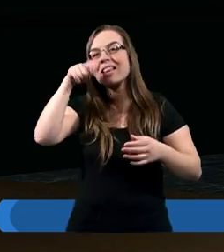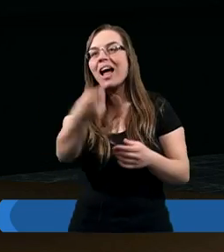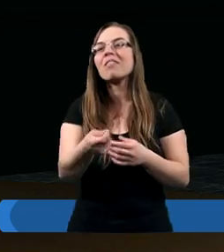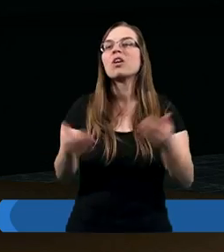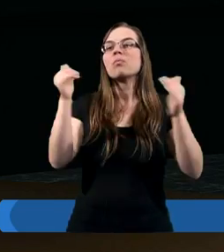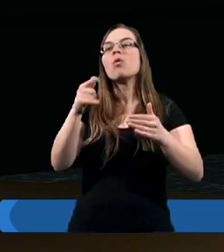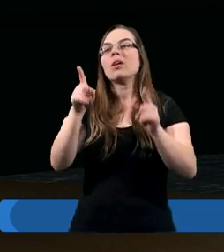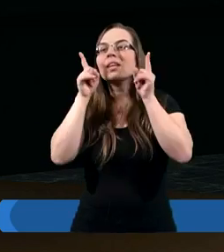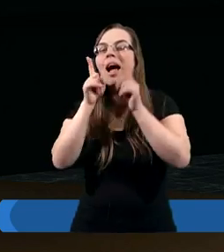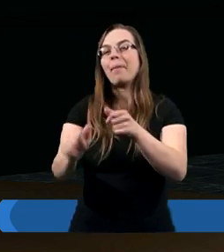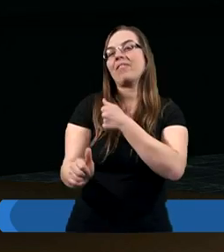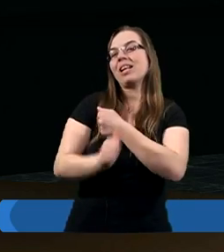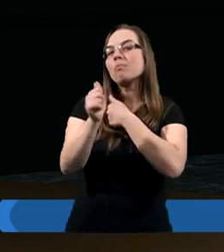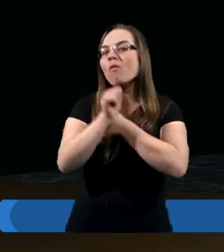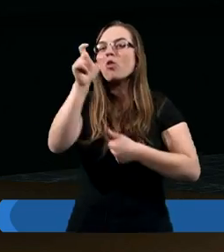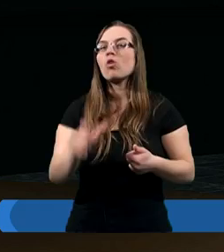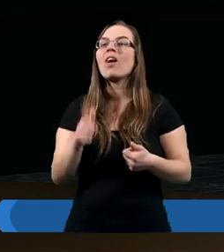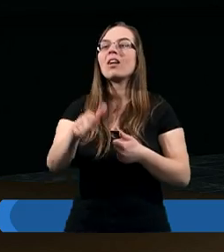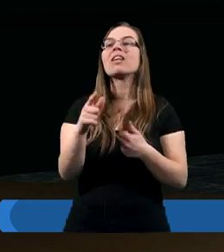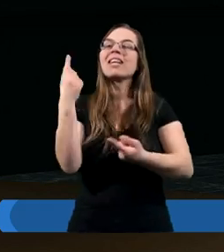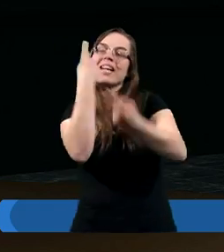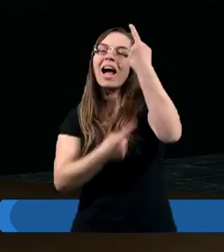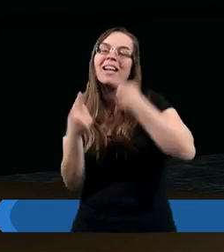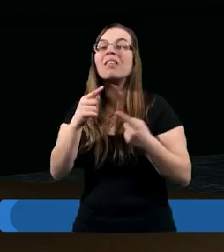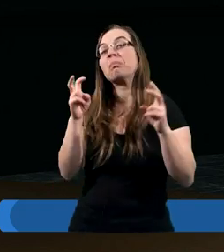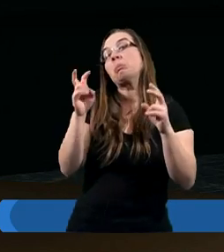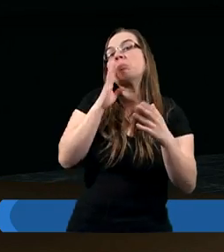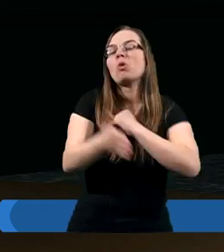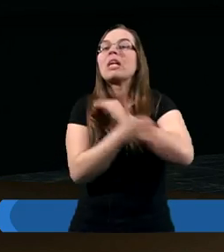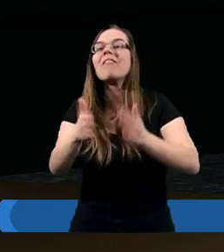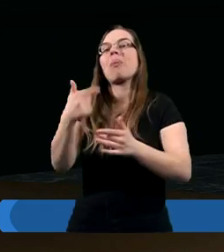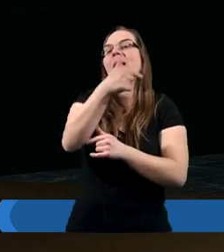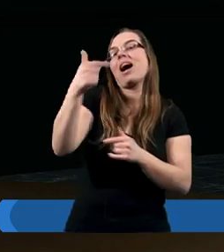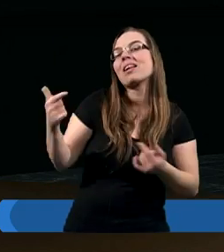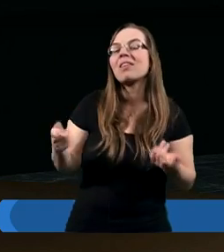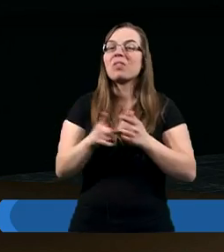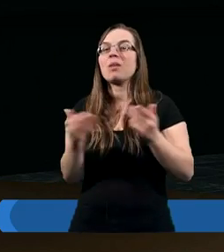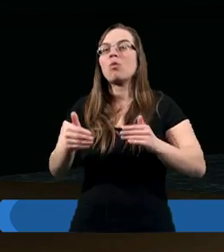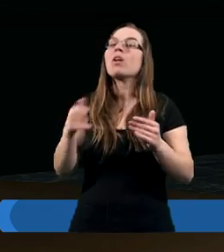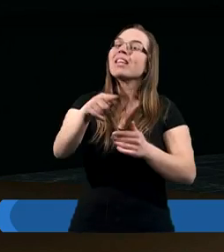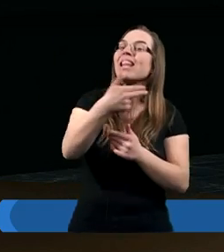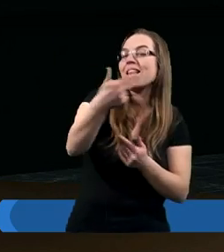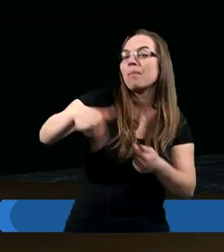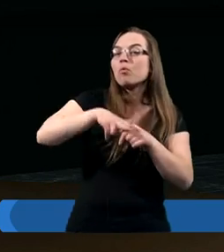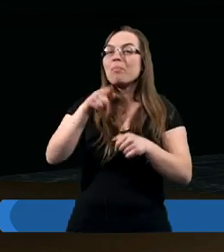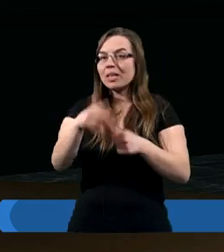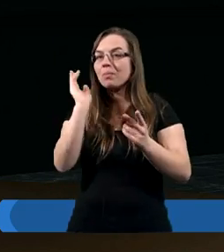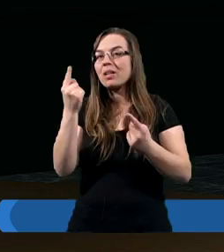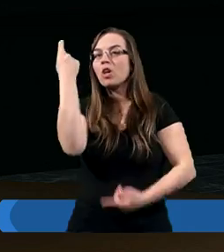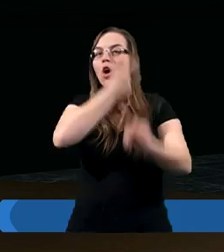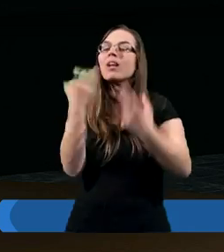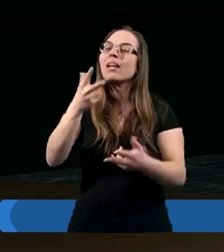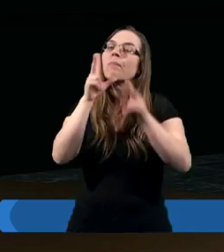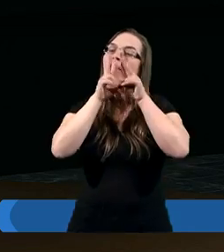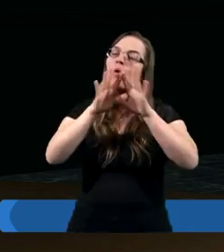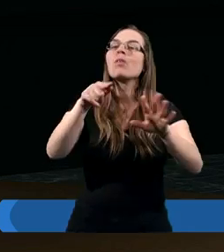Ono może naprawdę powodować takie zastanowienie negatywne. I myślę, że ten temat, który dzisiaj będziemy rozważać, ono